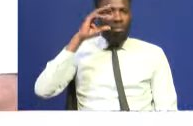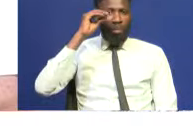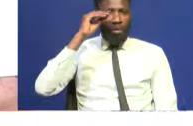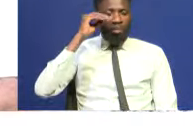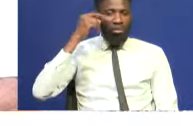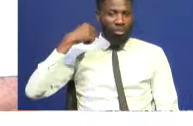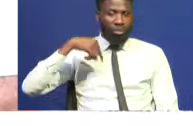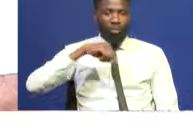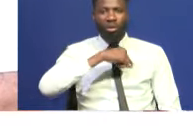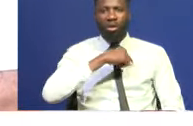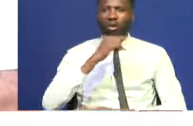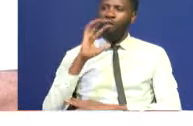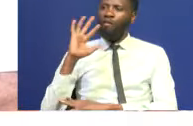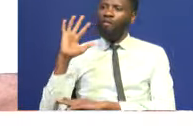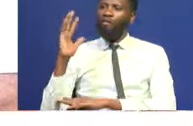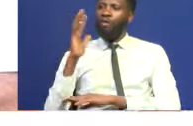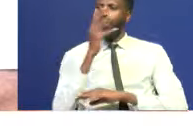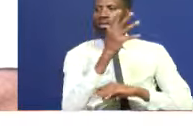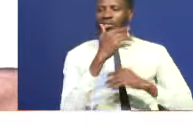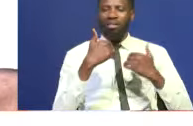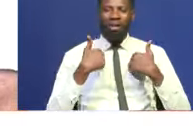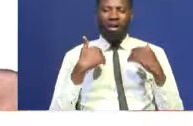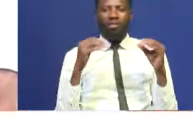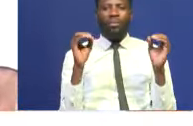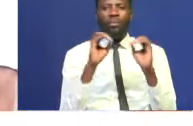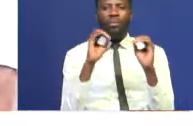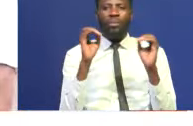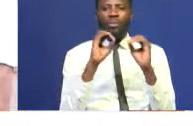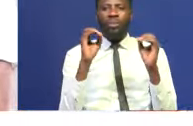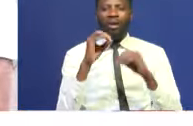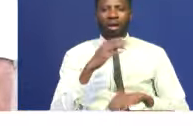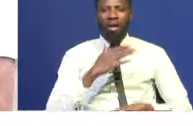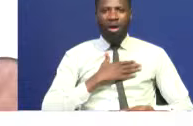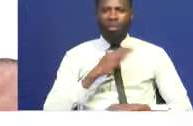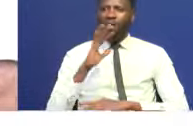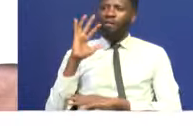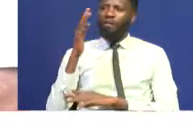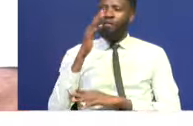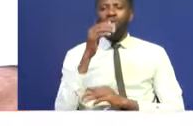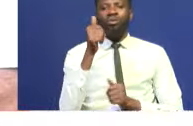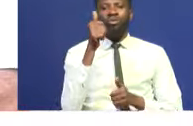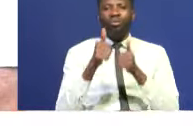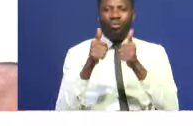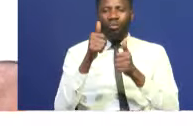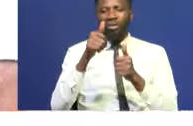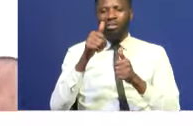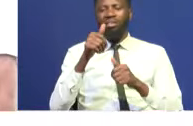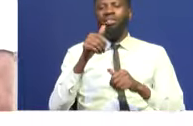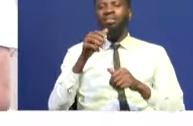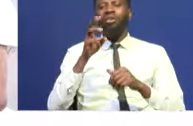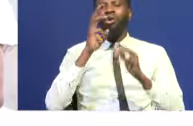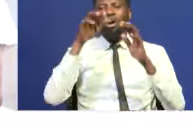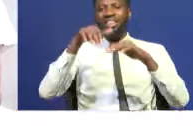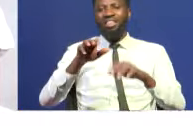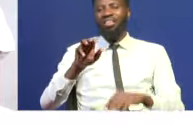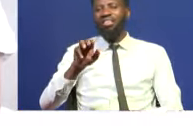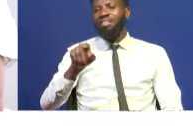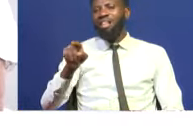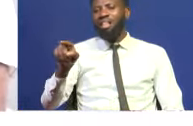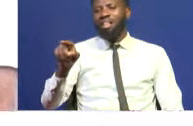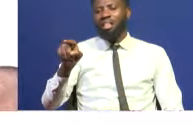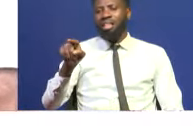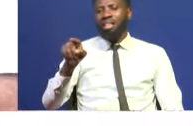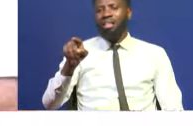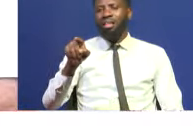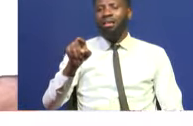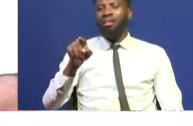misitu. Misitu yetu ni ya mikoko. Lakini tukiangalia mikoko mingi inakatwa sasa